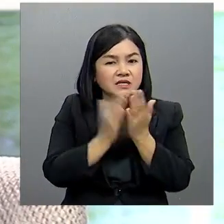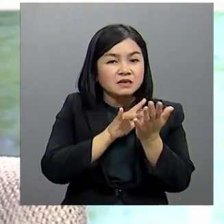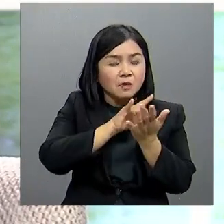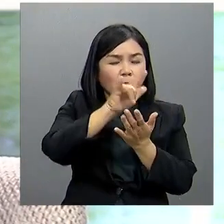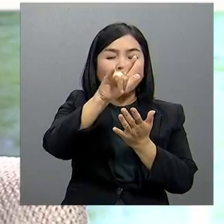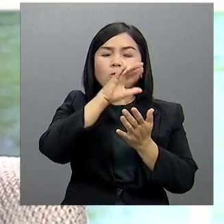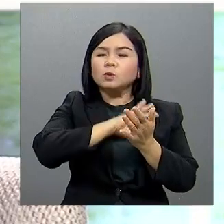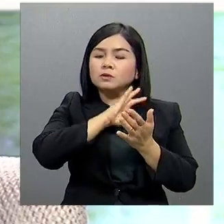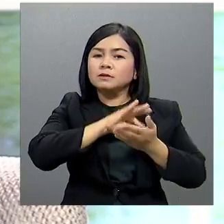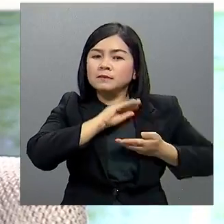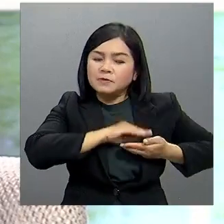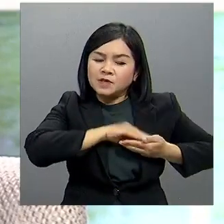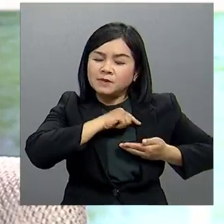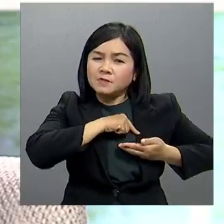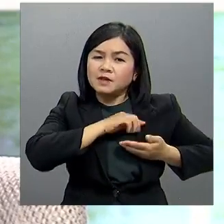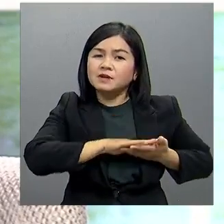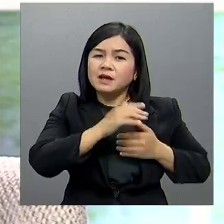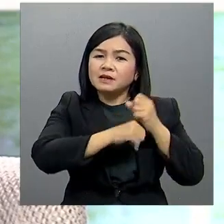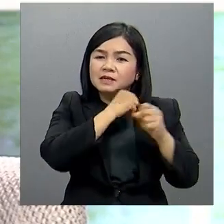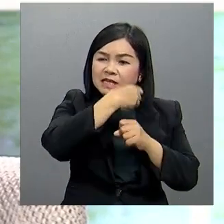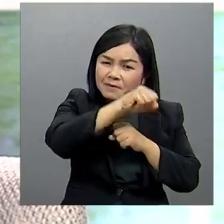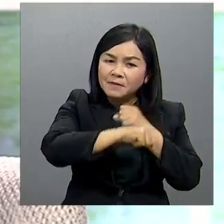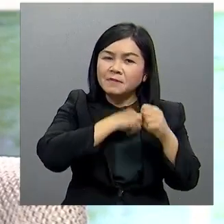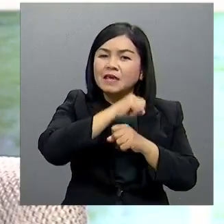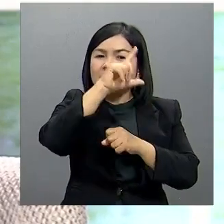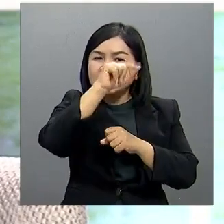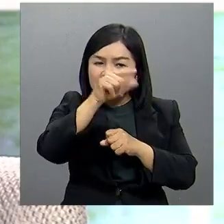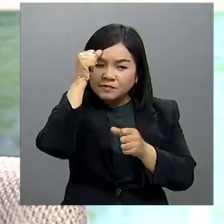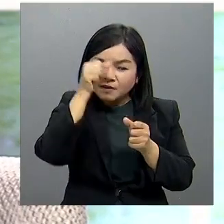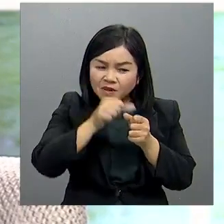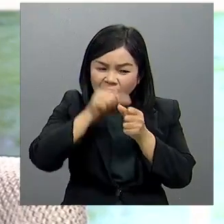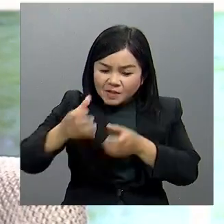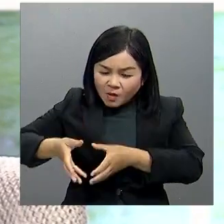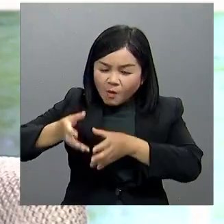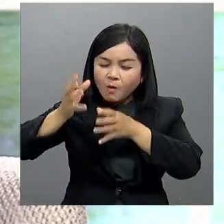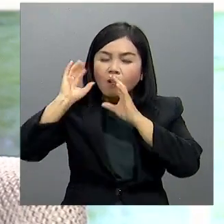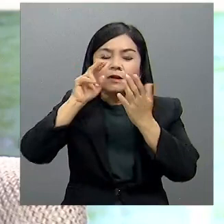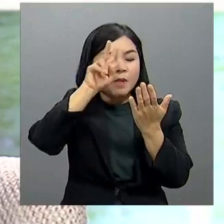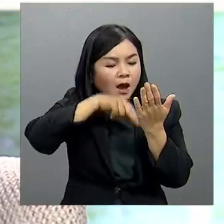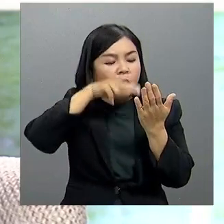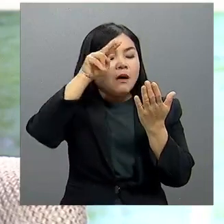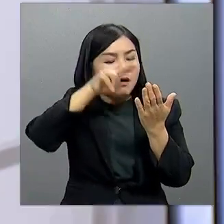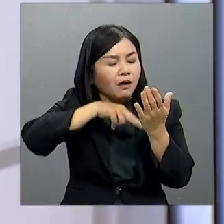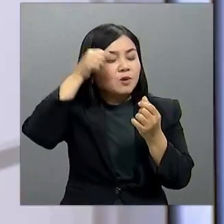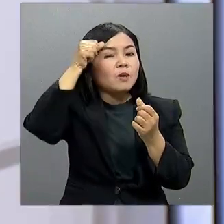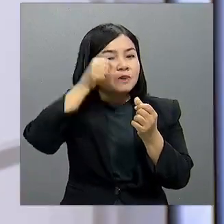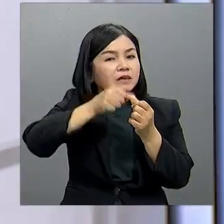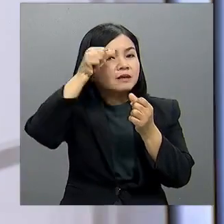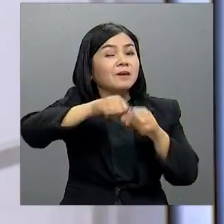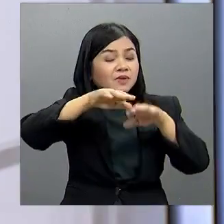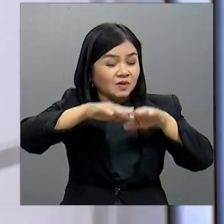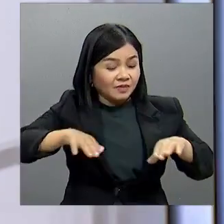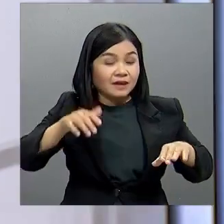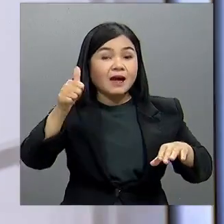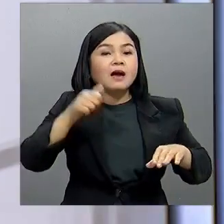เพิ่มมาก 9นะถ้าเกิดว่าผ่านไป 10ปี20ปีเราสามารถเอากลับมาย้อนกลับมาดูอีกครั้งหนึ่งความทรงจำแล้วก็จะกลับมาอีกครั้งได้ไหมจริงแล้วเนี่ย